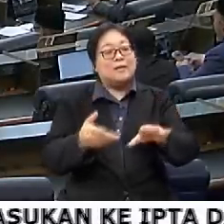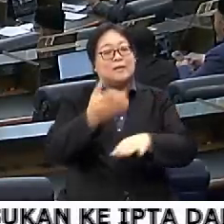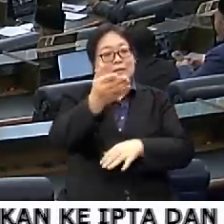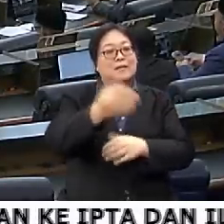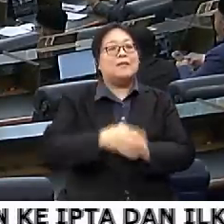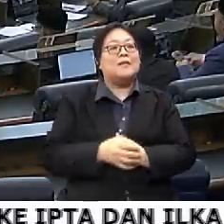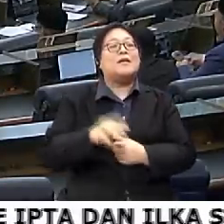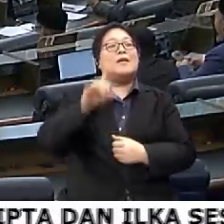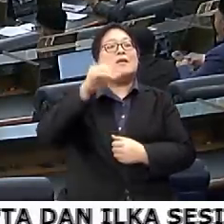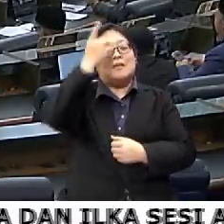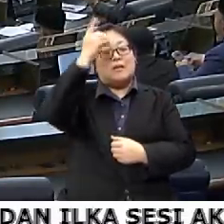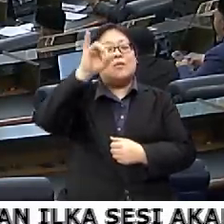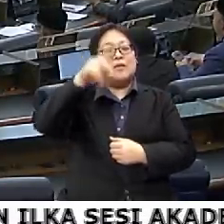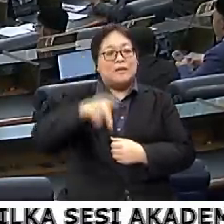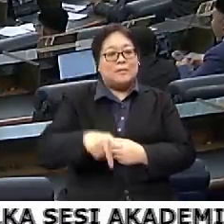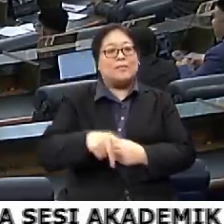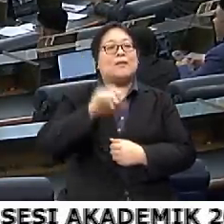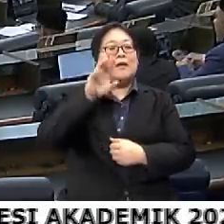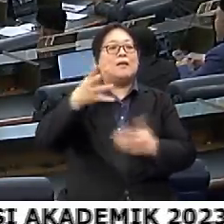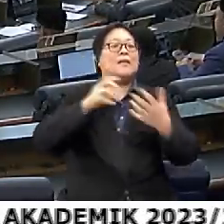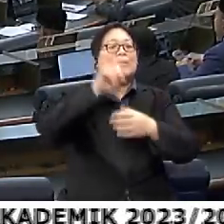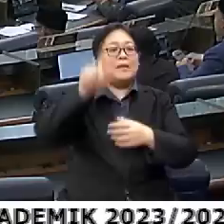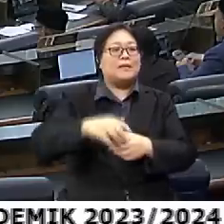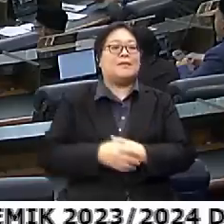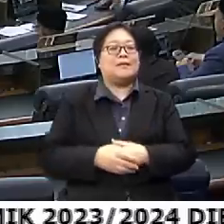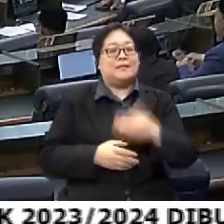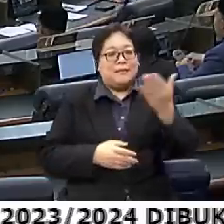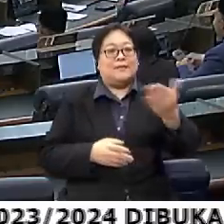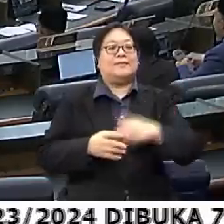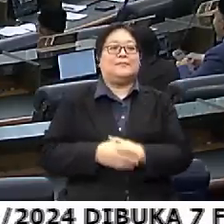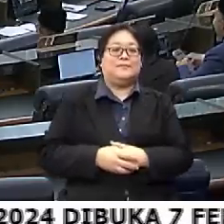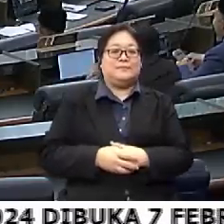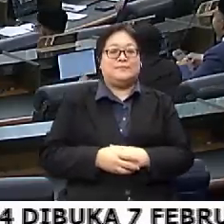Silakan. Ya. Yang Datuk Yang Dipertua, ya. Arau nak bertanya. Ya. Silakan.